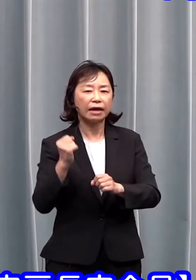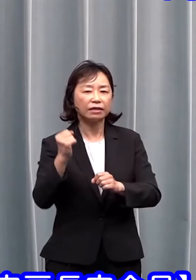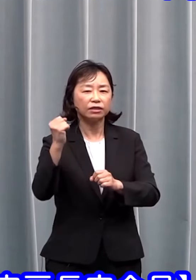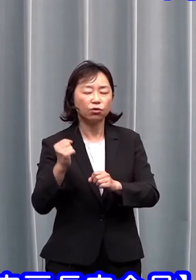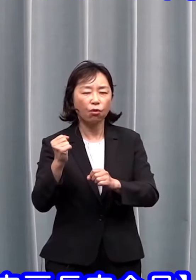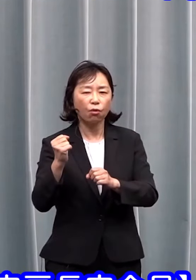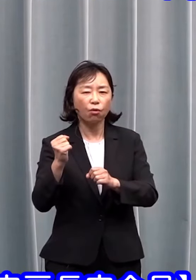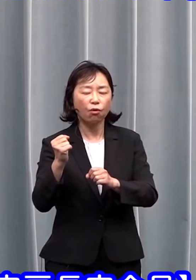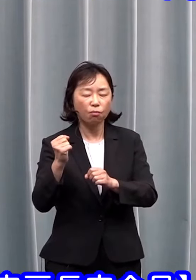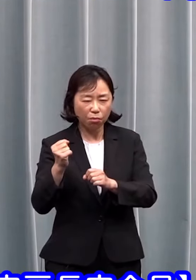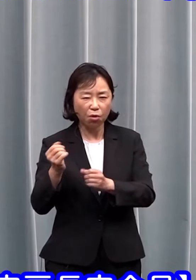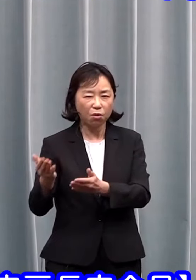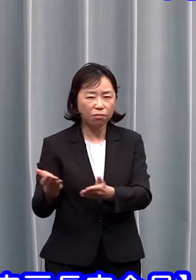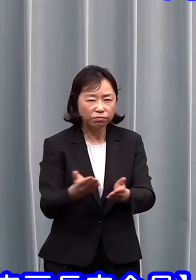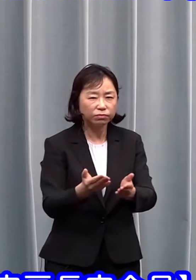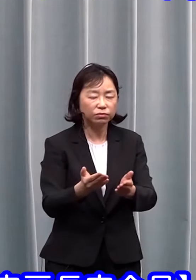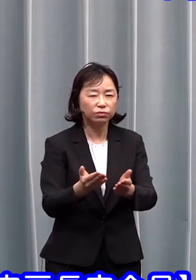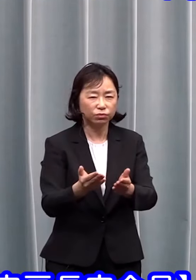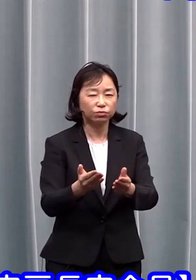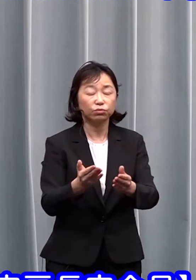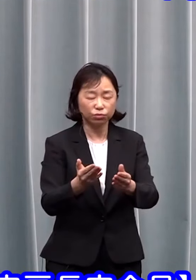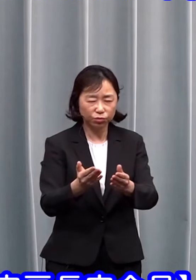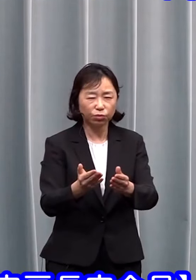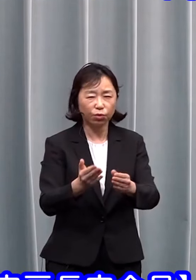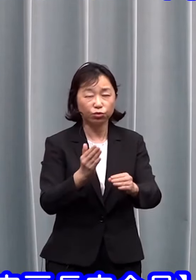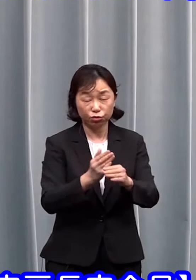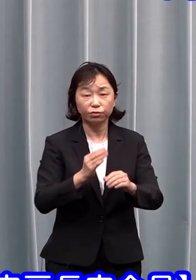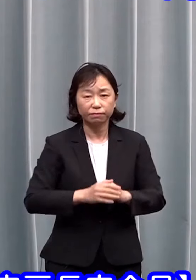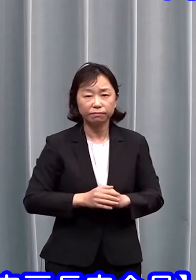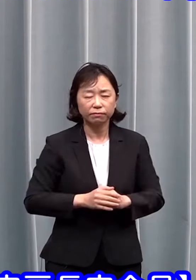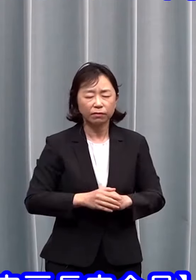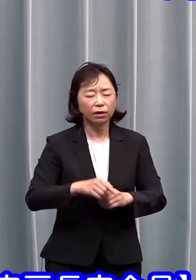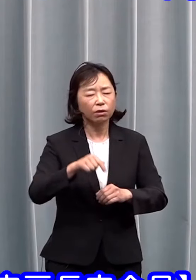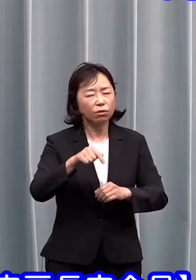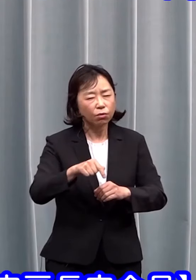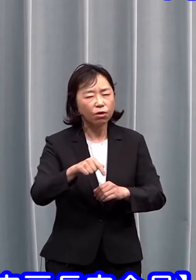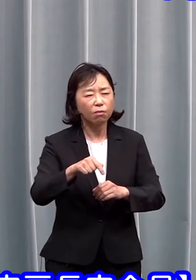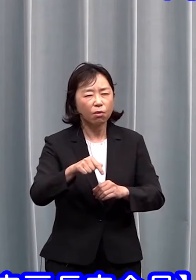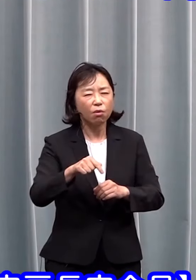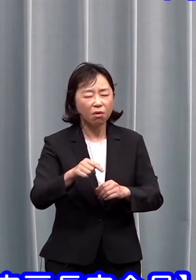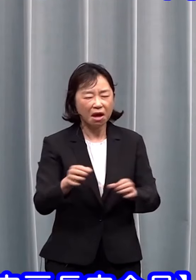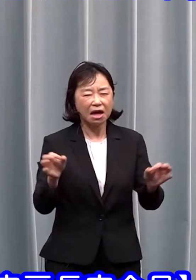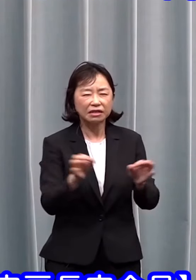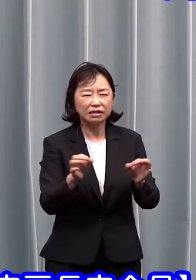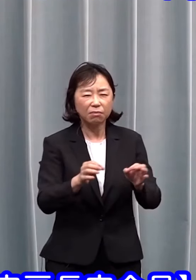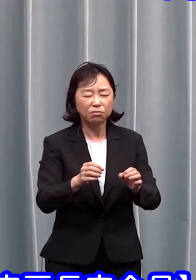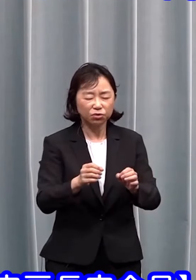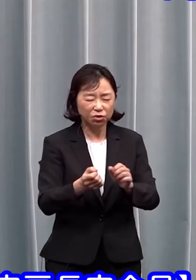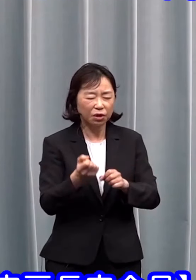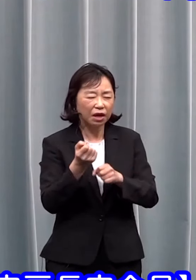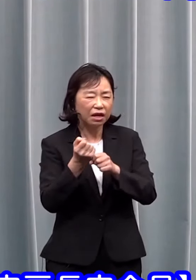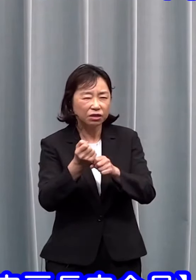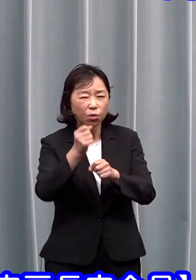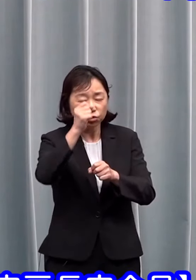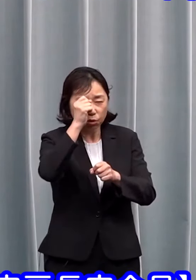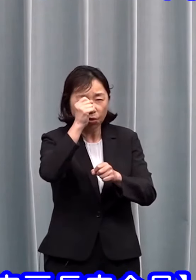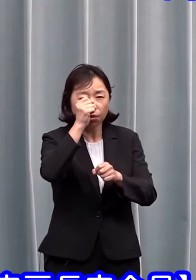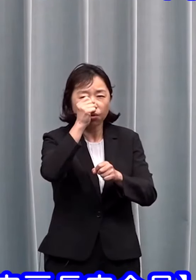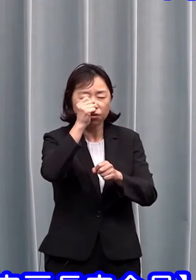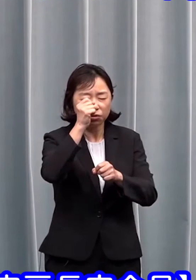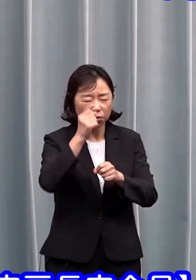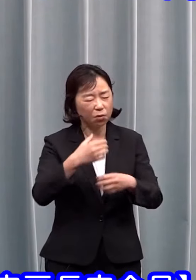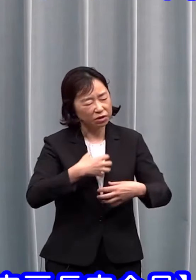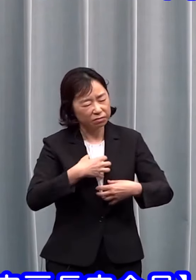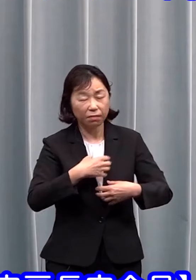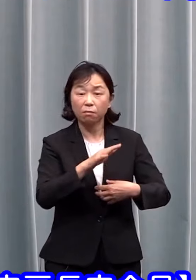ています。で同じようにやはりこちらのカジノでも依存症によって、家族が離散するのではないかなどの懸念が、たくさん出ております